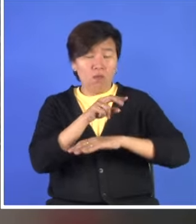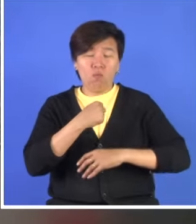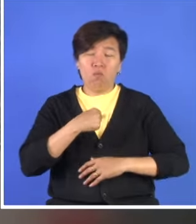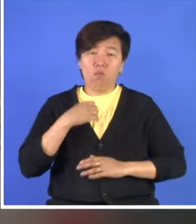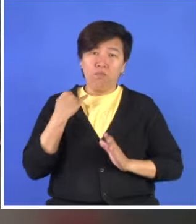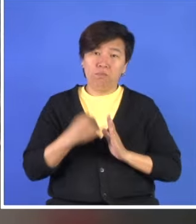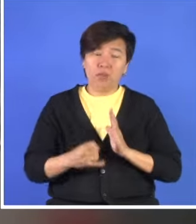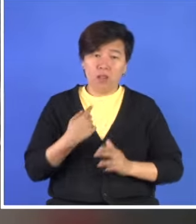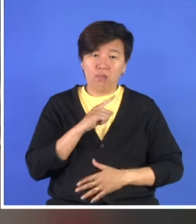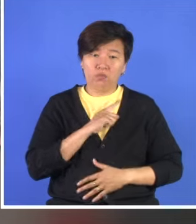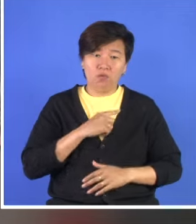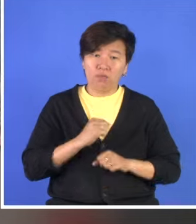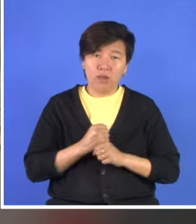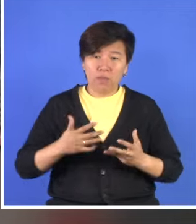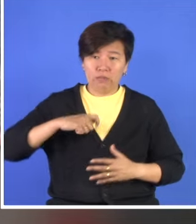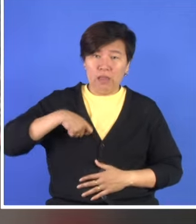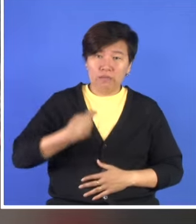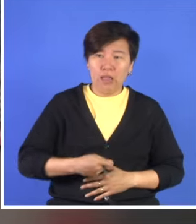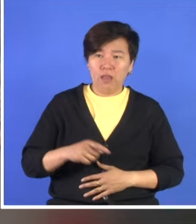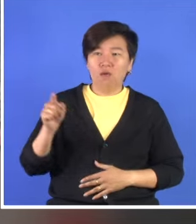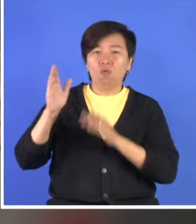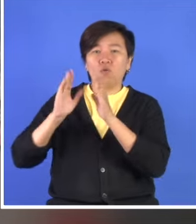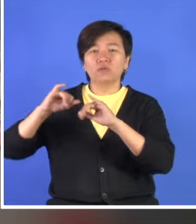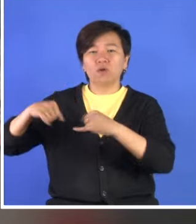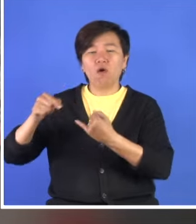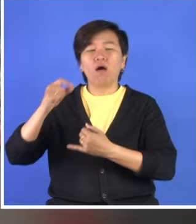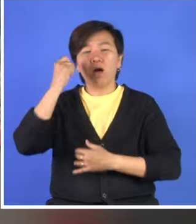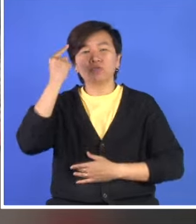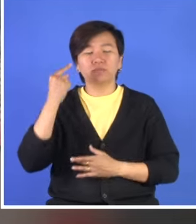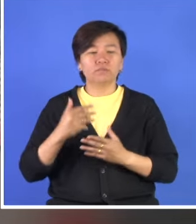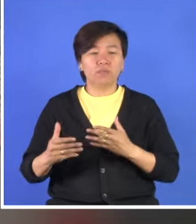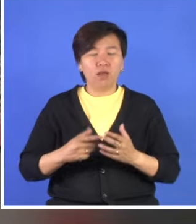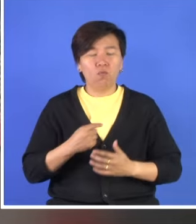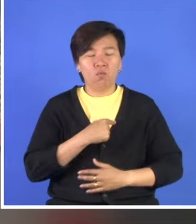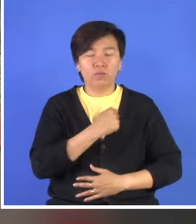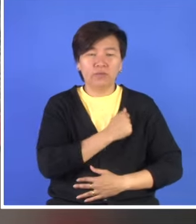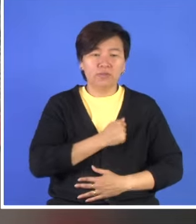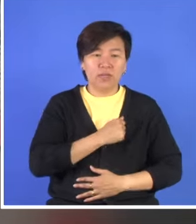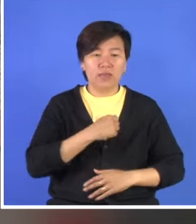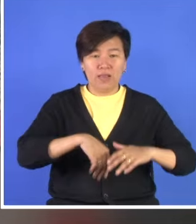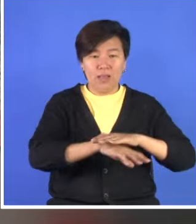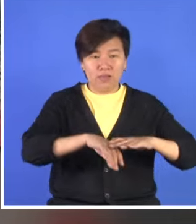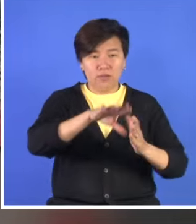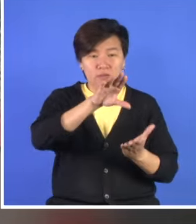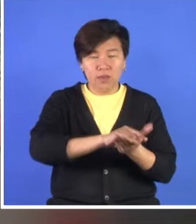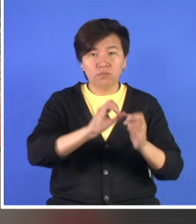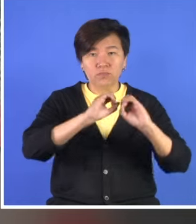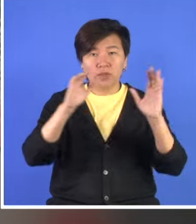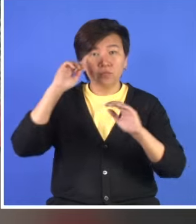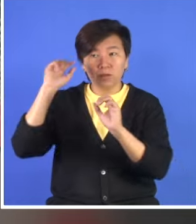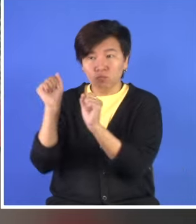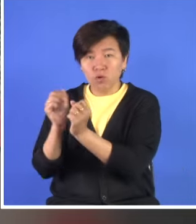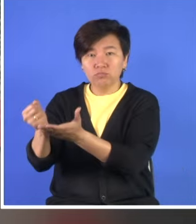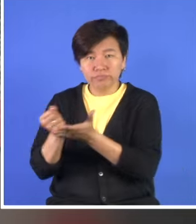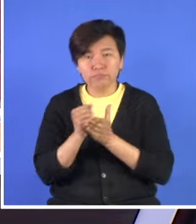เองเขาอาจจะต้องชดใช้ค่าเสียหายก็ได้ก็เป็นมุมความทุกข์ใจของเขาอะนะคะเอามีหลักฐานทั้งหมดนะคะวอนตำรวจช่วยจับด้วยค่ะ